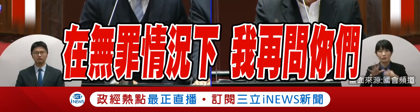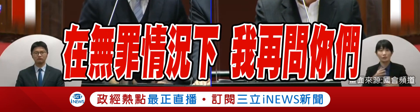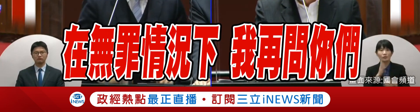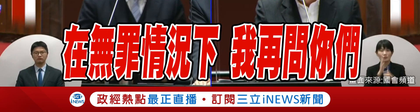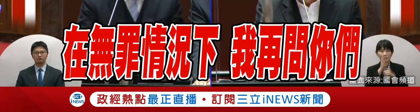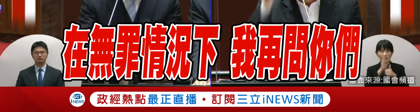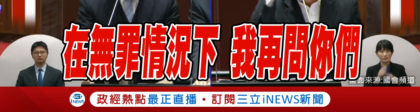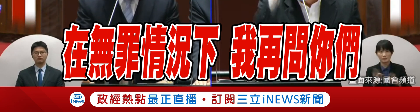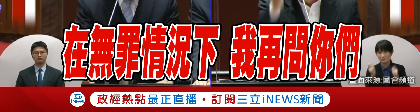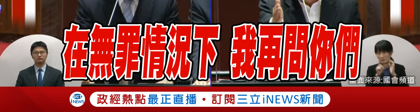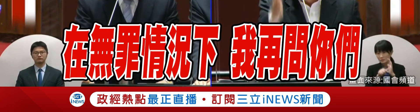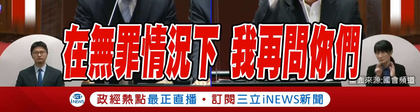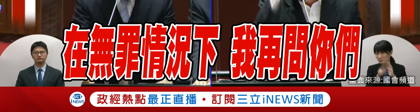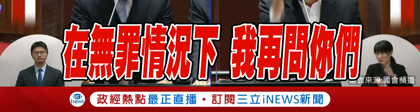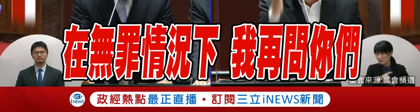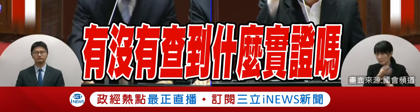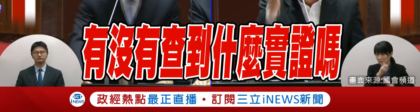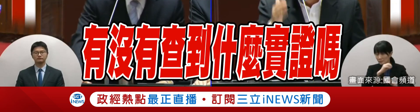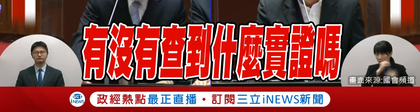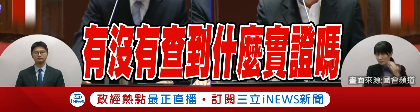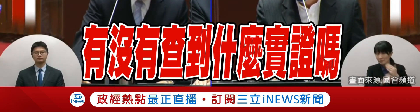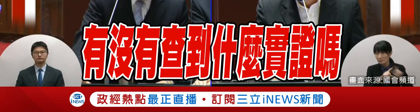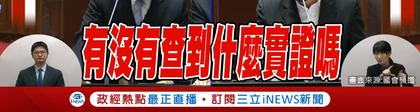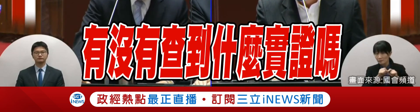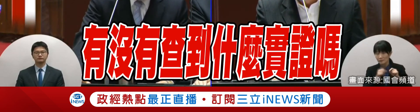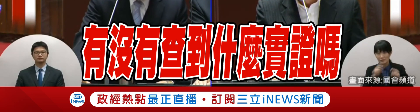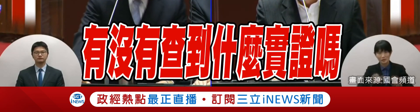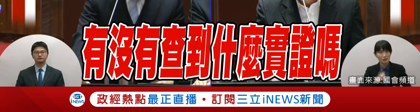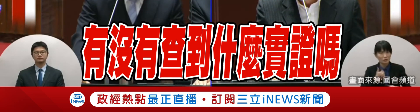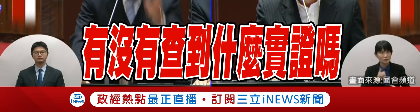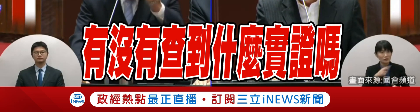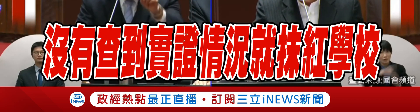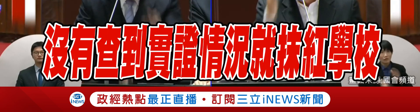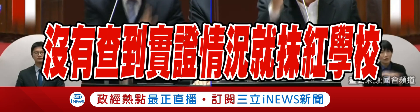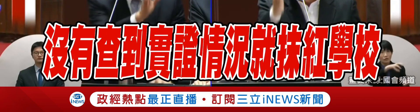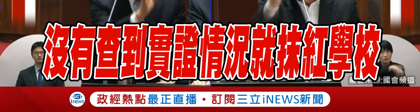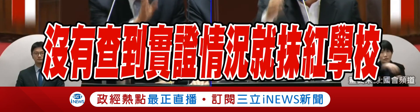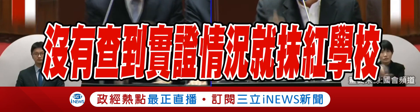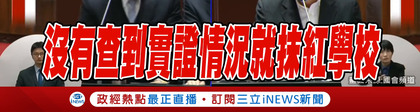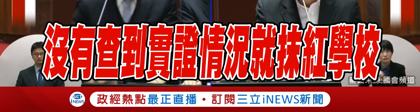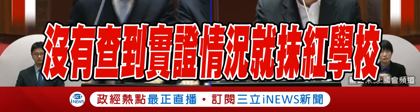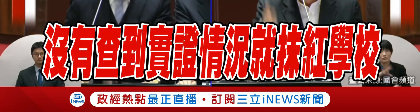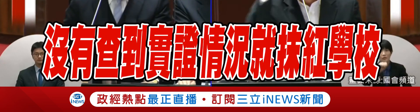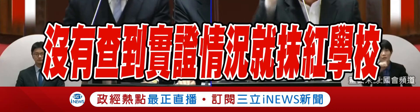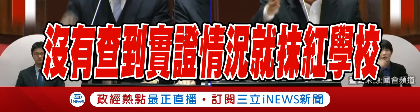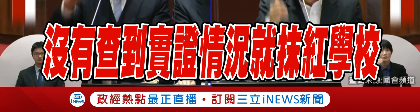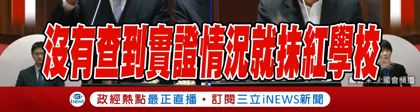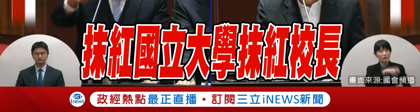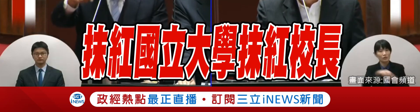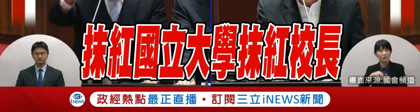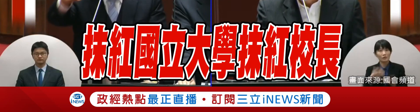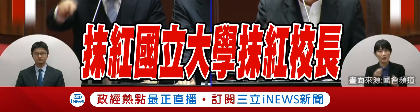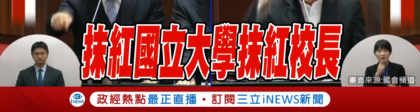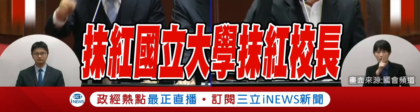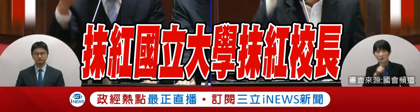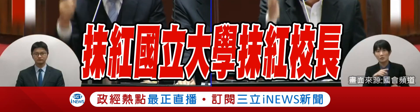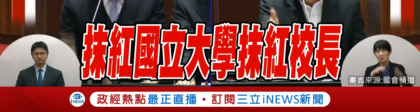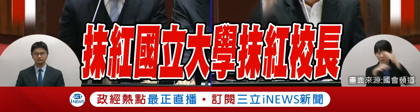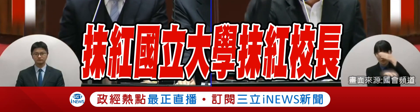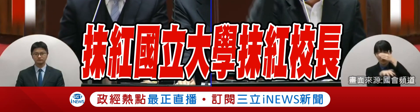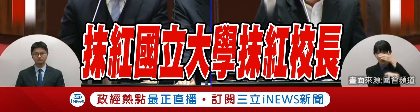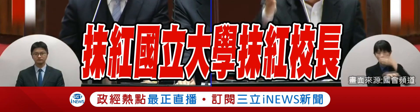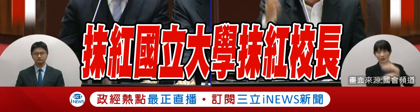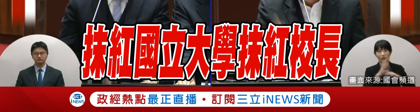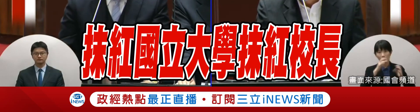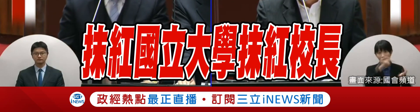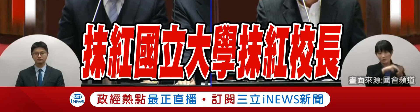推动的一个情况下，我在问你们有没有查到什么实证嘛？没有查到实证的时候，你们就直接抹红学校，抹红国